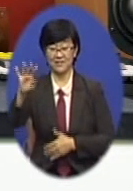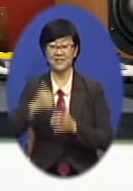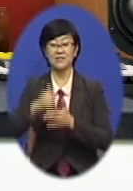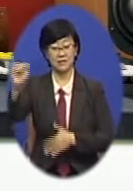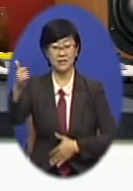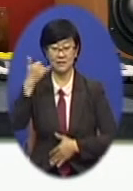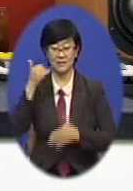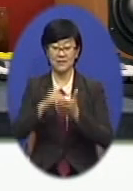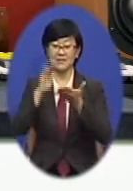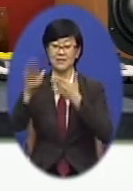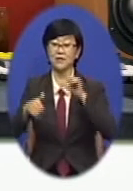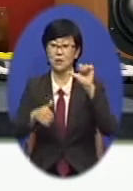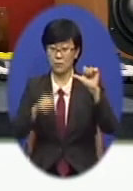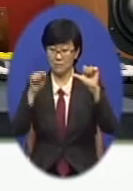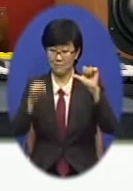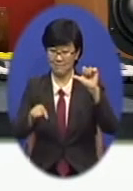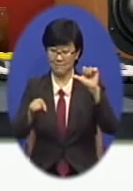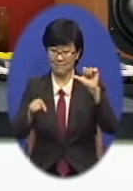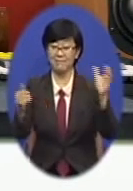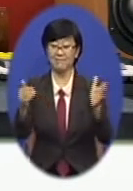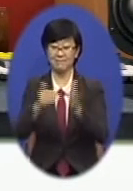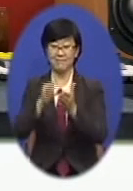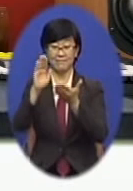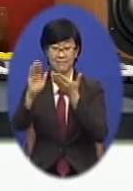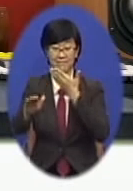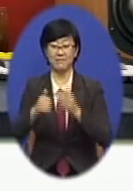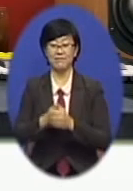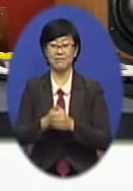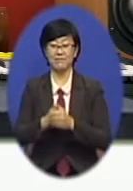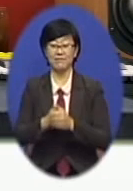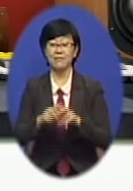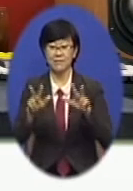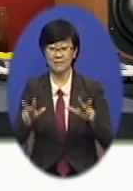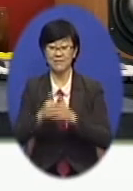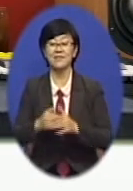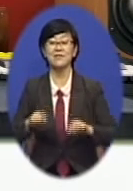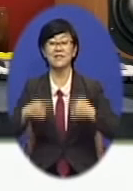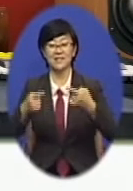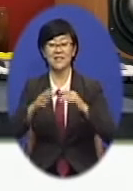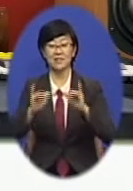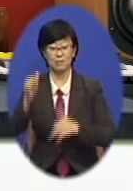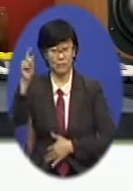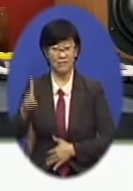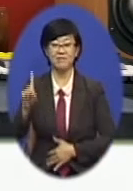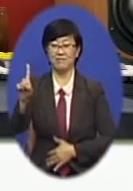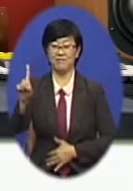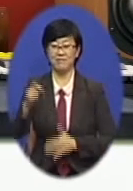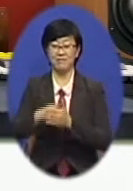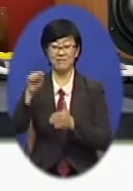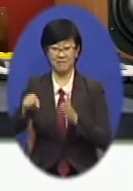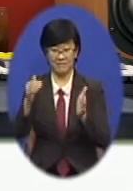ARS-060-608-1004번에 들어오셔서 5번 시청자 심사 참여입니다. 그리고 지금 노래하실 분은 1번입니다.